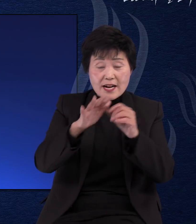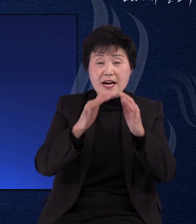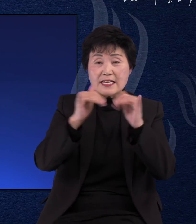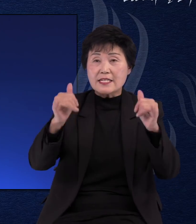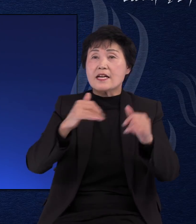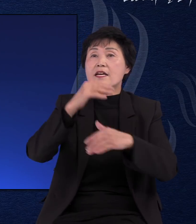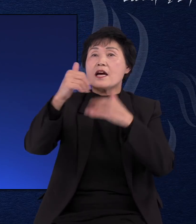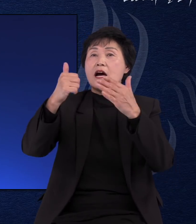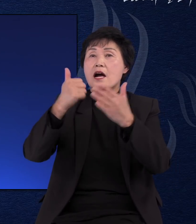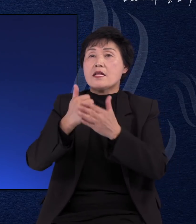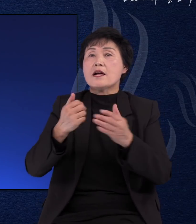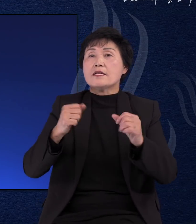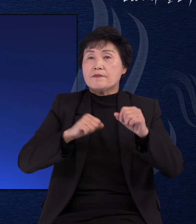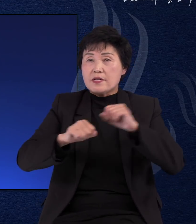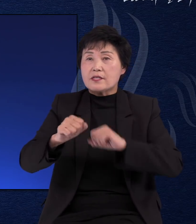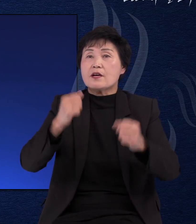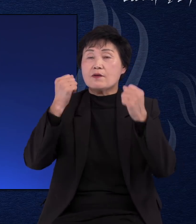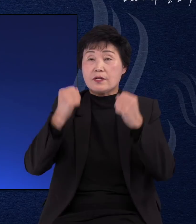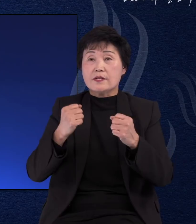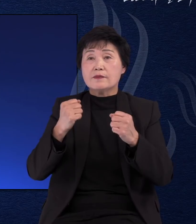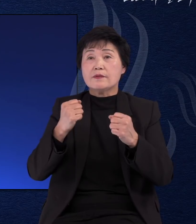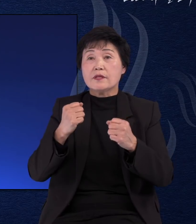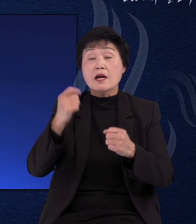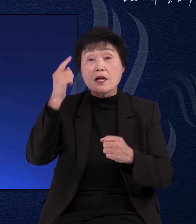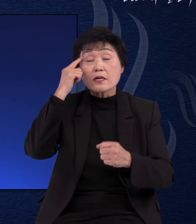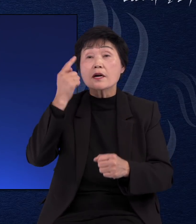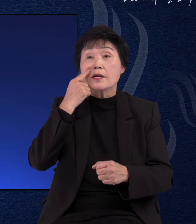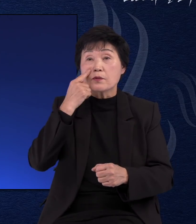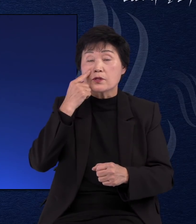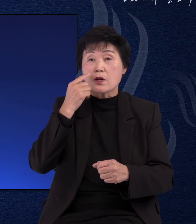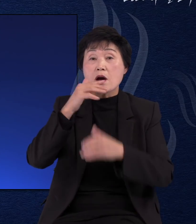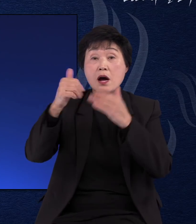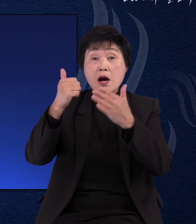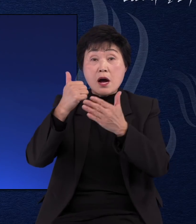역사하십니다. 돌아보면 하나님이 왜 저에게 이런 복을 주셨는가?